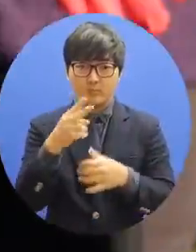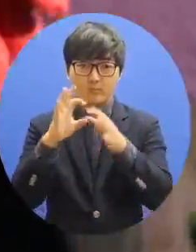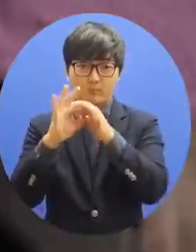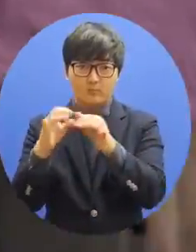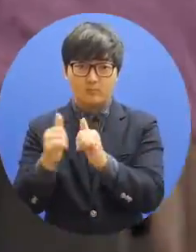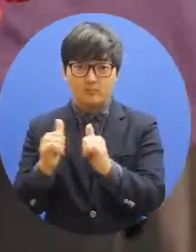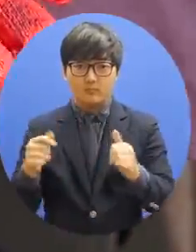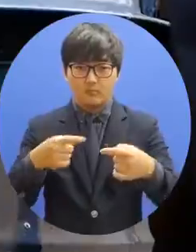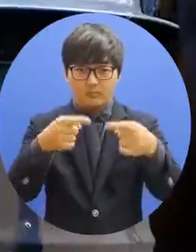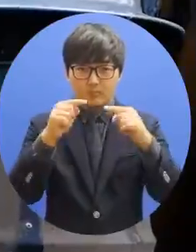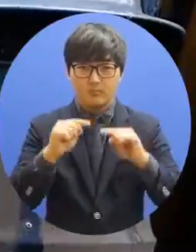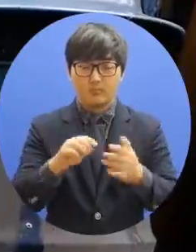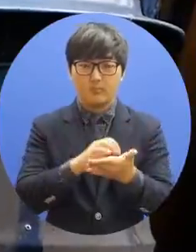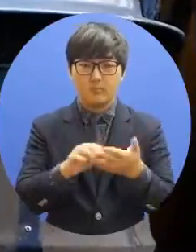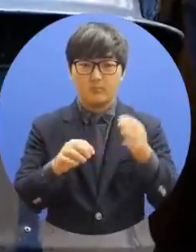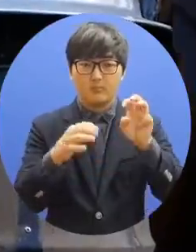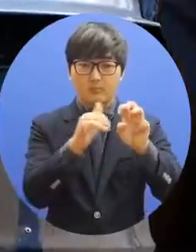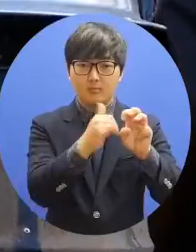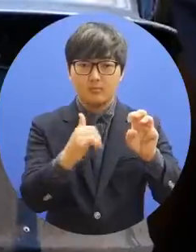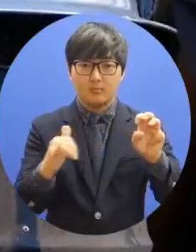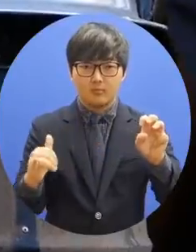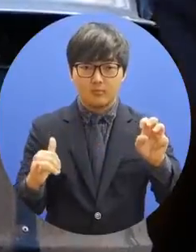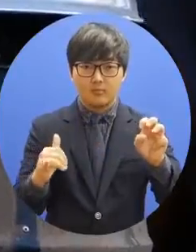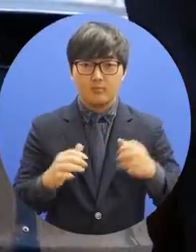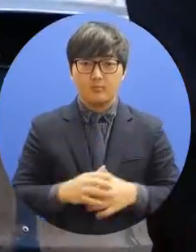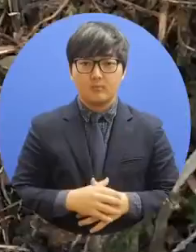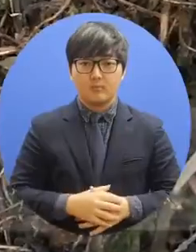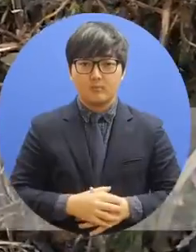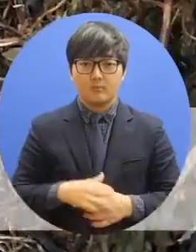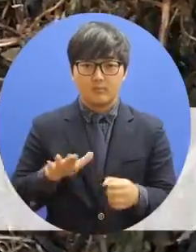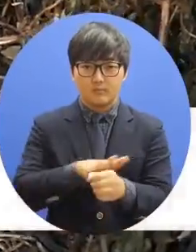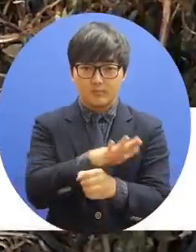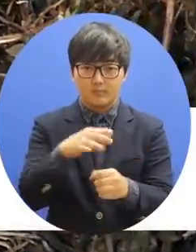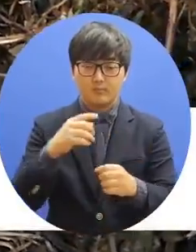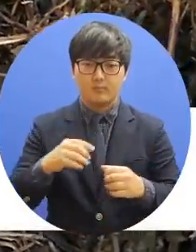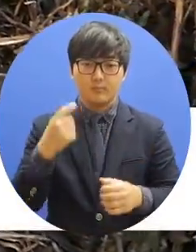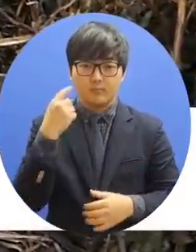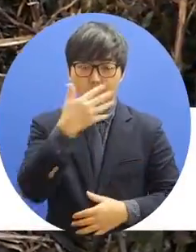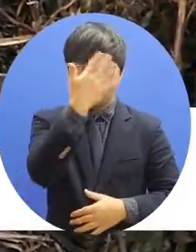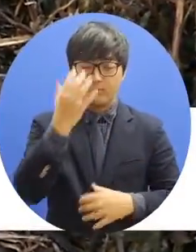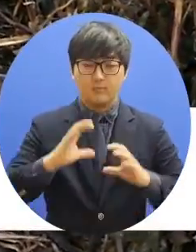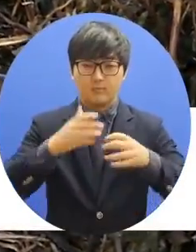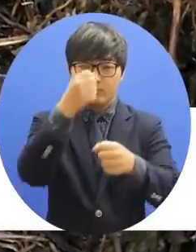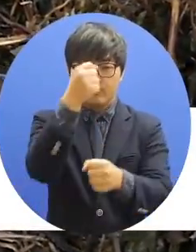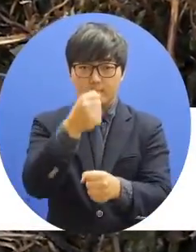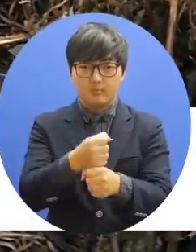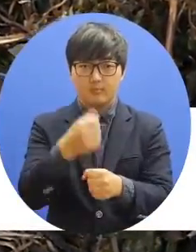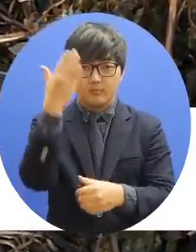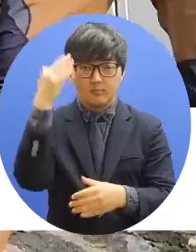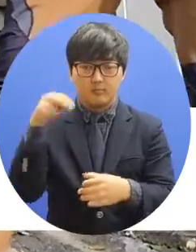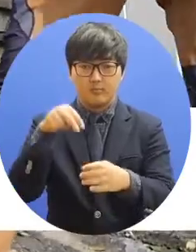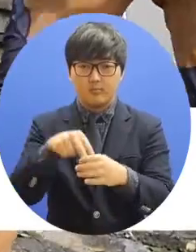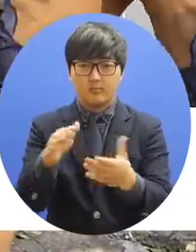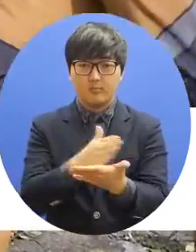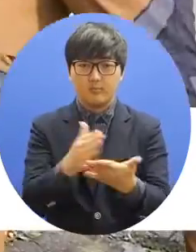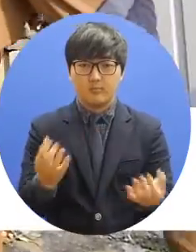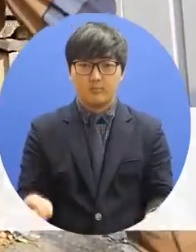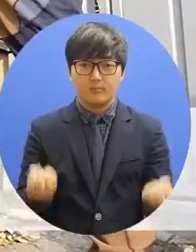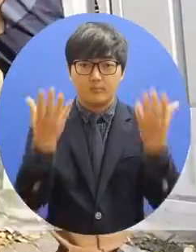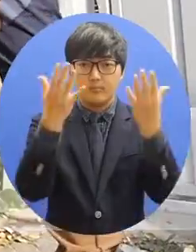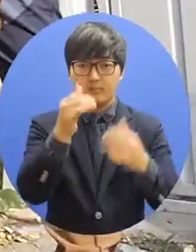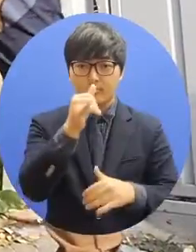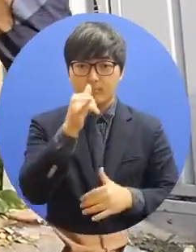인력개발원 교직원 등 30여명이 참석한 가운데 아름다운 세상 만들기 사랑의 연탄 나누기 행사가